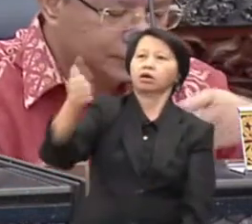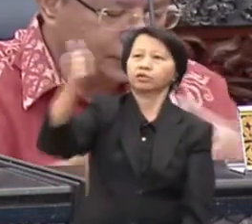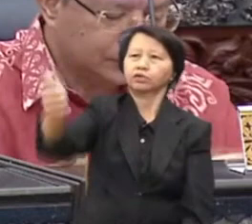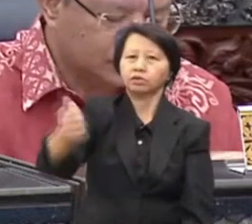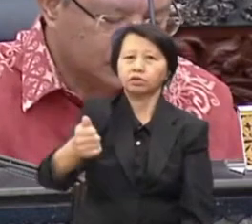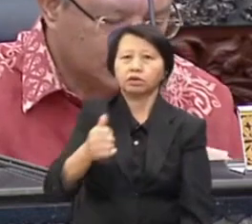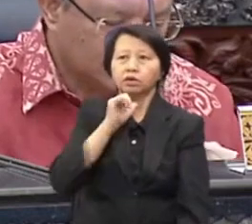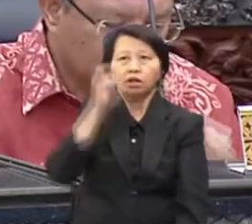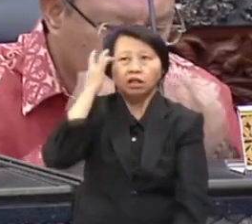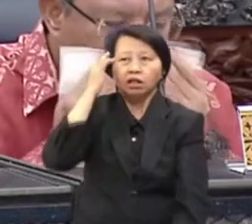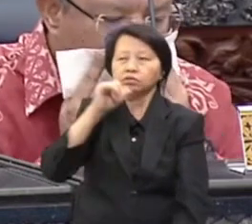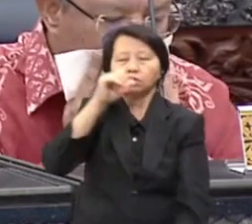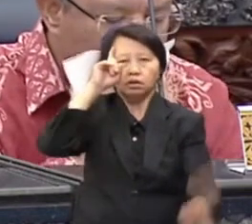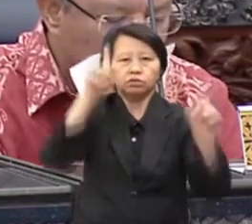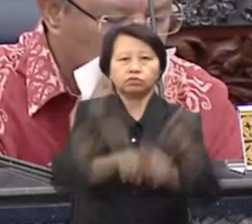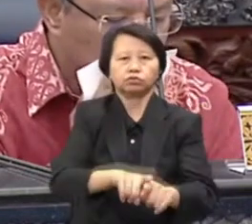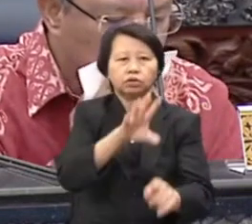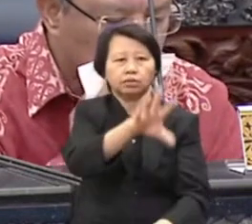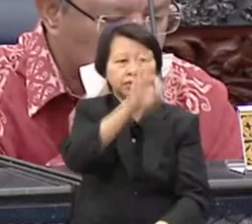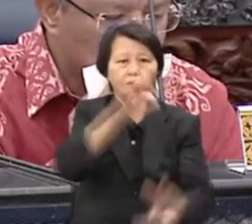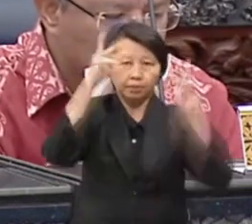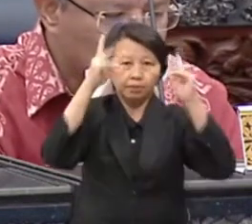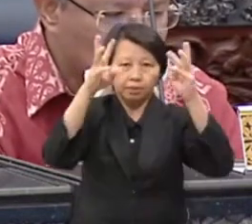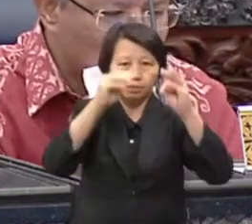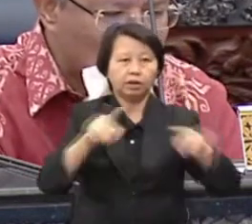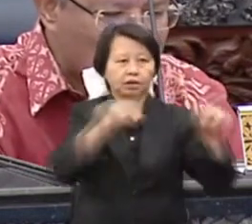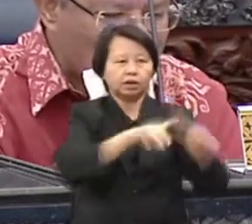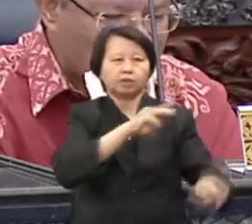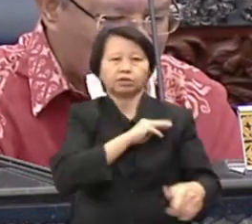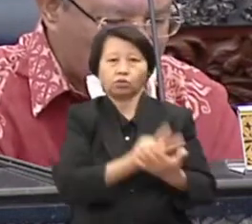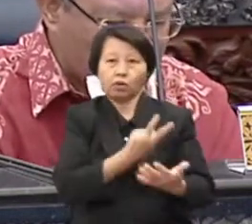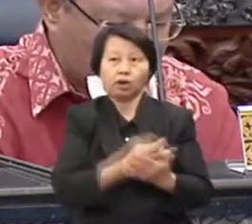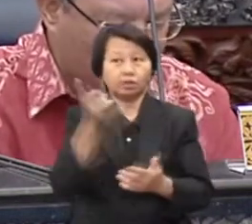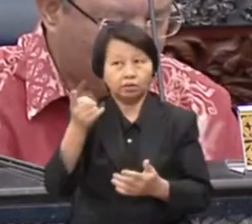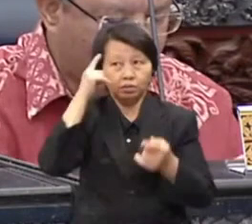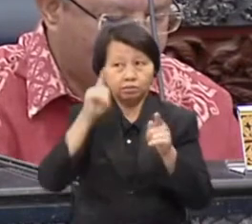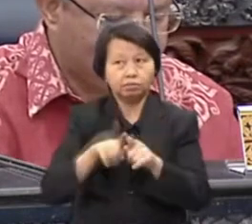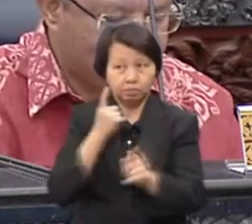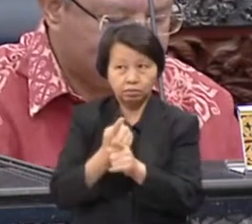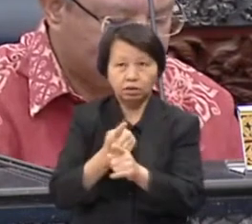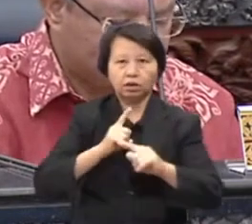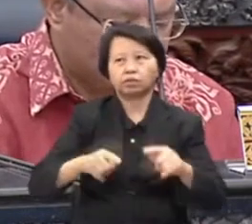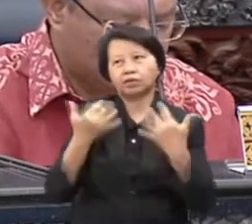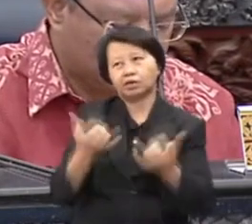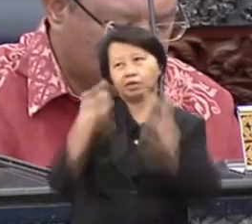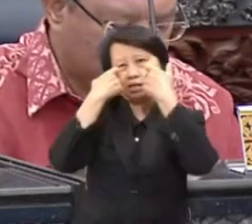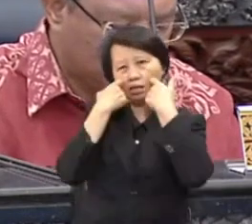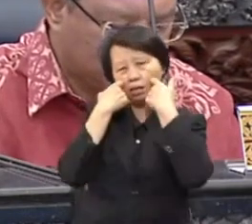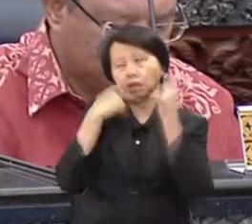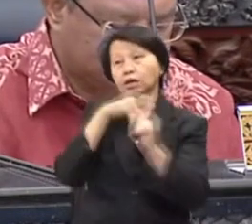sedot tidak bersetuju Berartikan Perdana Menteri sebagai Menteri Keuangan tetapi amat menyedihkan